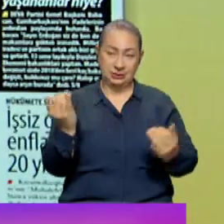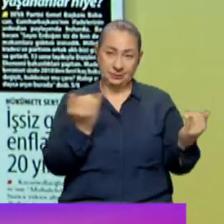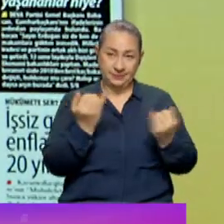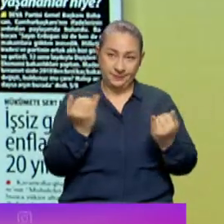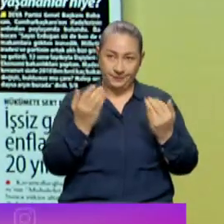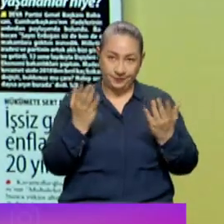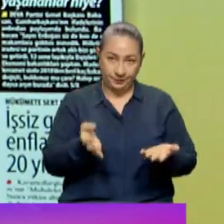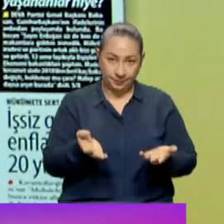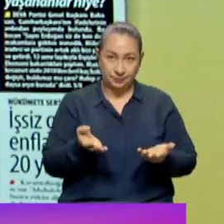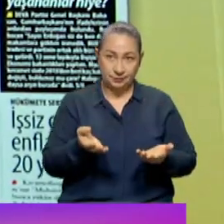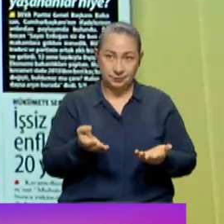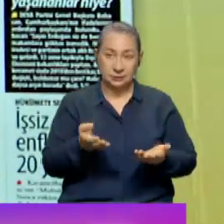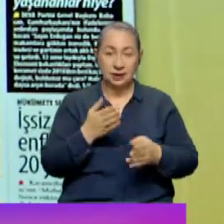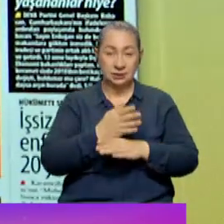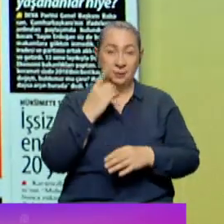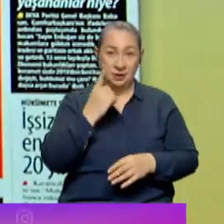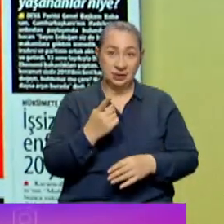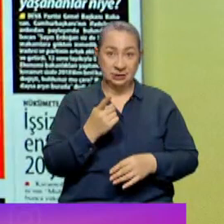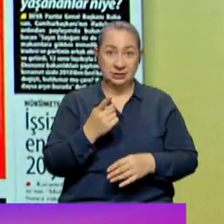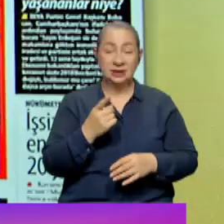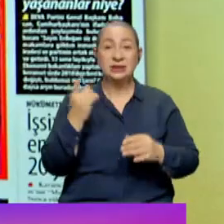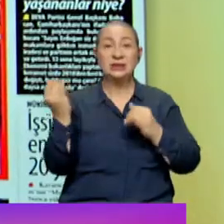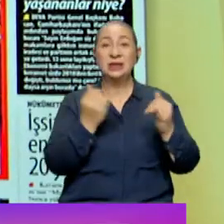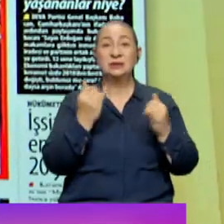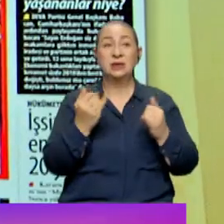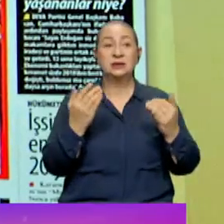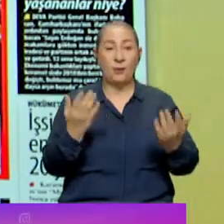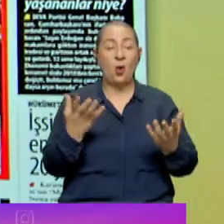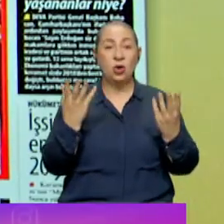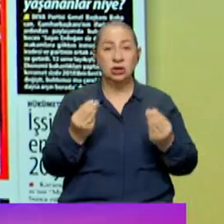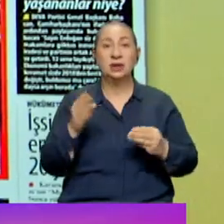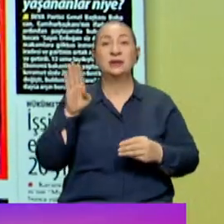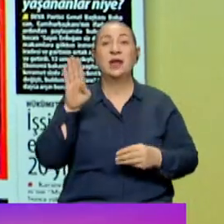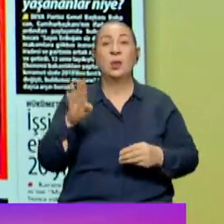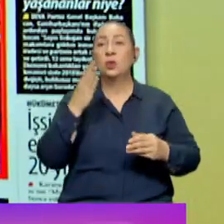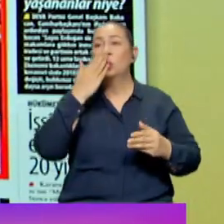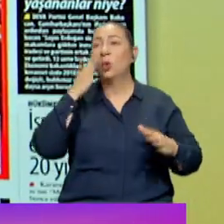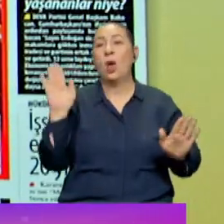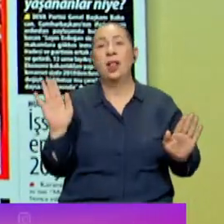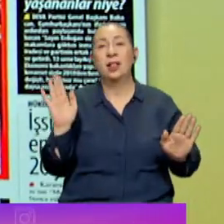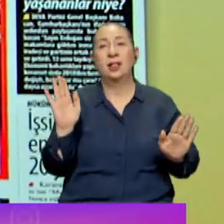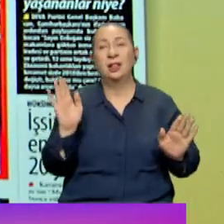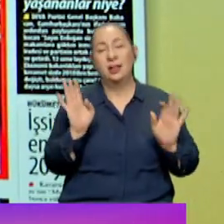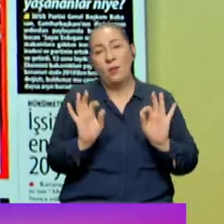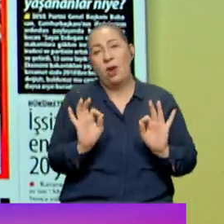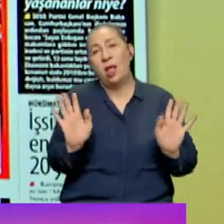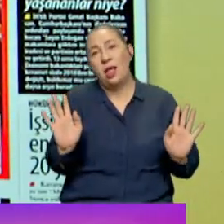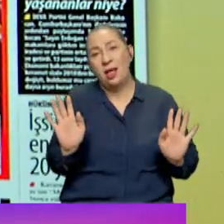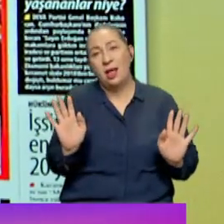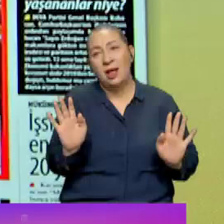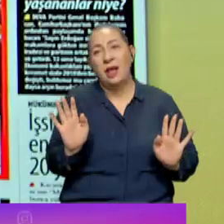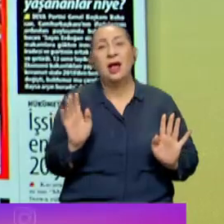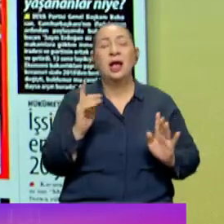tartışma başlığı ortaya çıktı aslına bakarsanız. Tartışmalar tabii ki olacak. Demokrasinin doğal getirilerinden bir